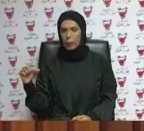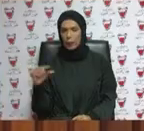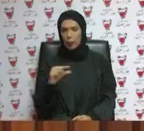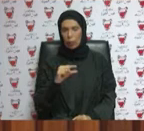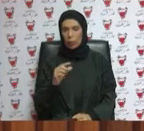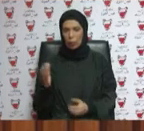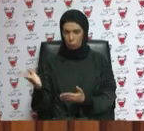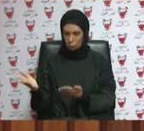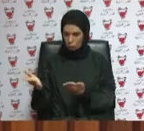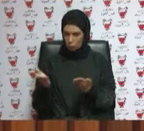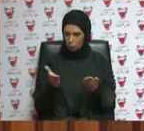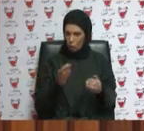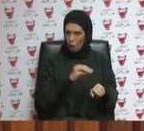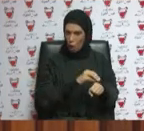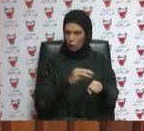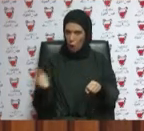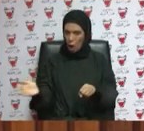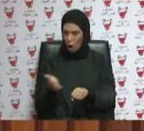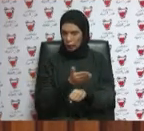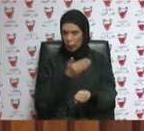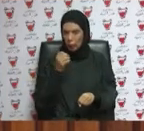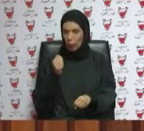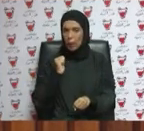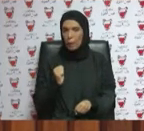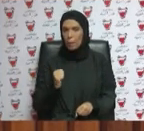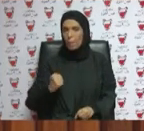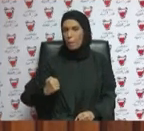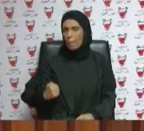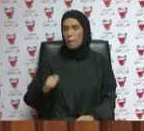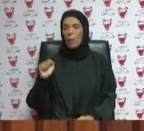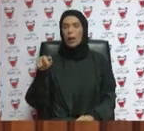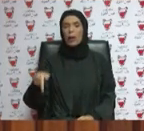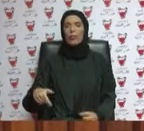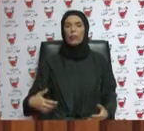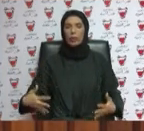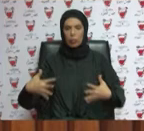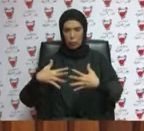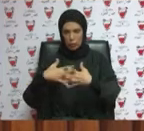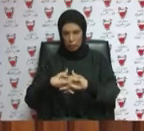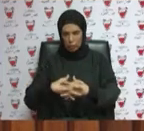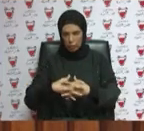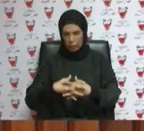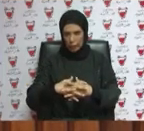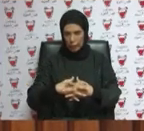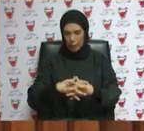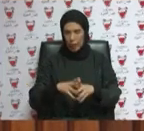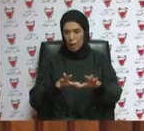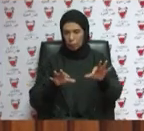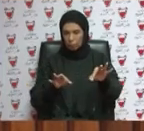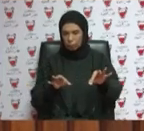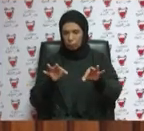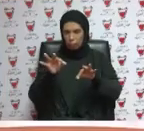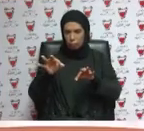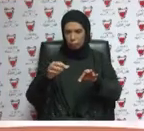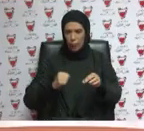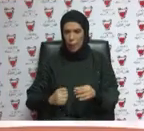فبراير دعانا صاحب الجلالة، دعا كل بحريني أنه يشارك في رسم سياسة البلد